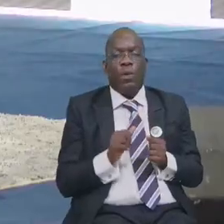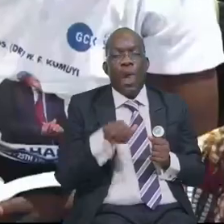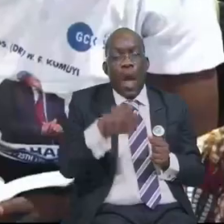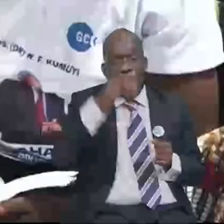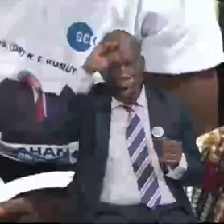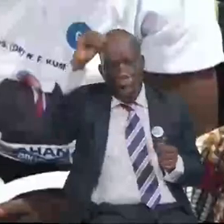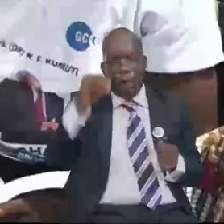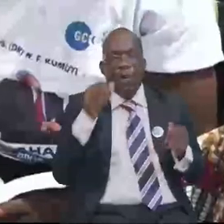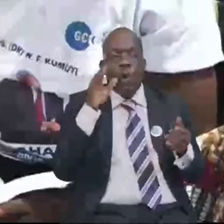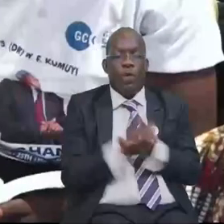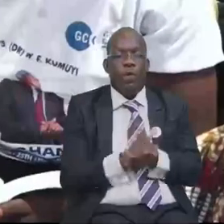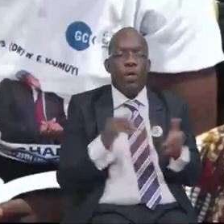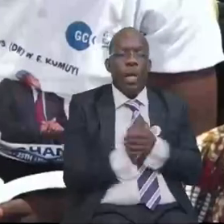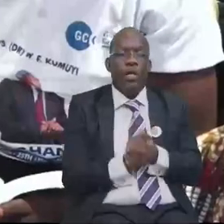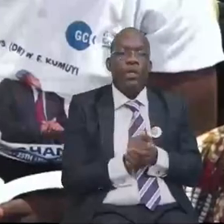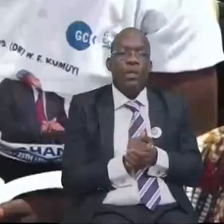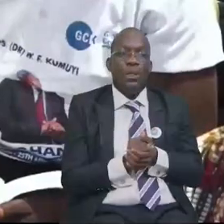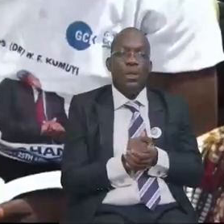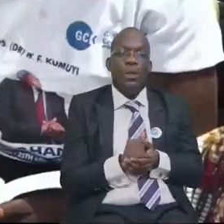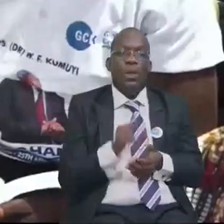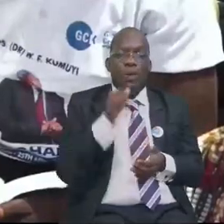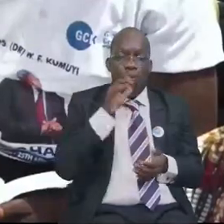Cette femme appartient à Abraham.